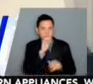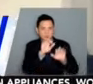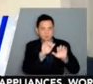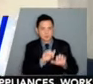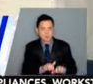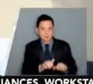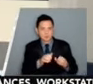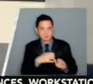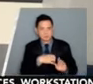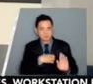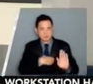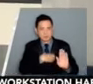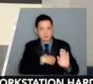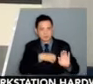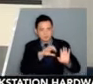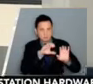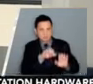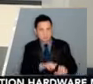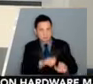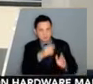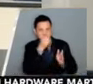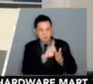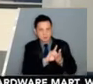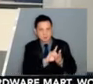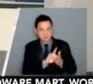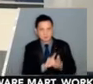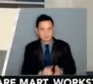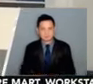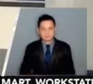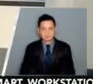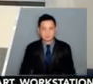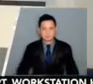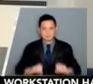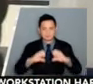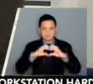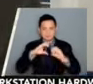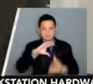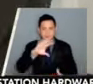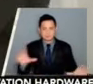Jomar Apresto, nagbabalita para sa GMA Integrated News.